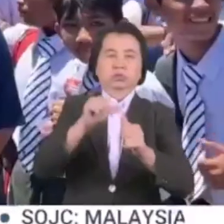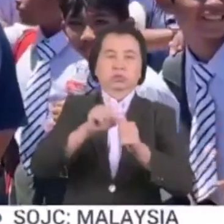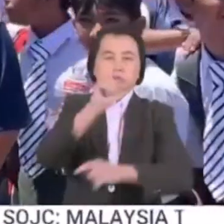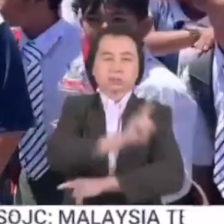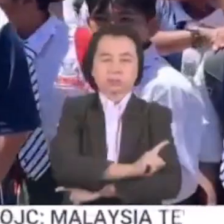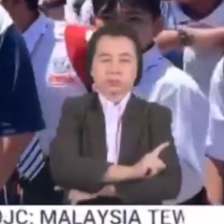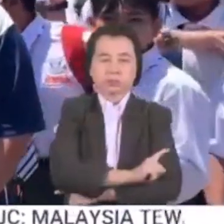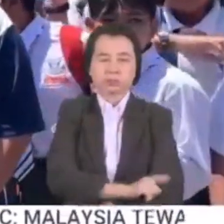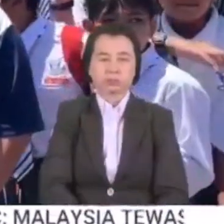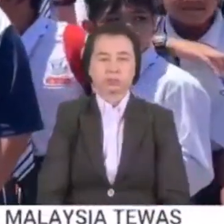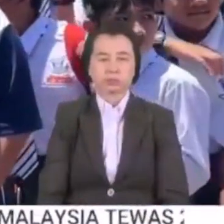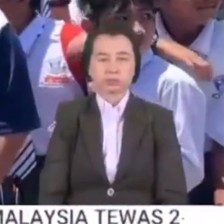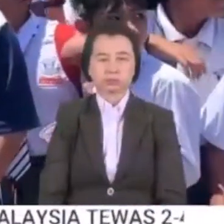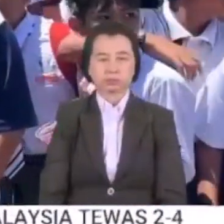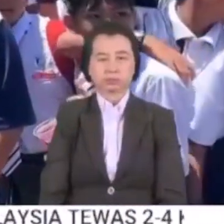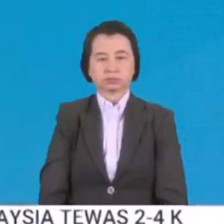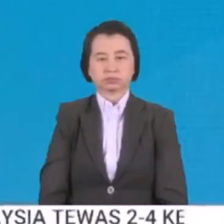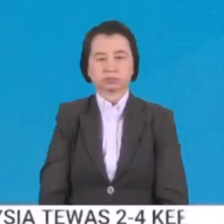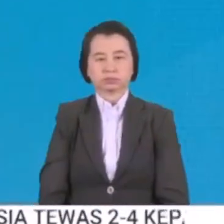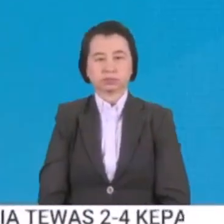hari.